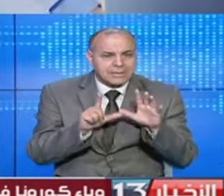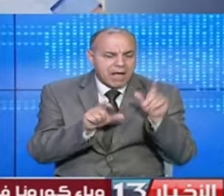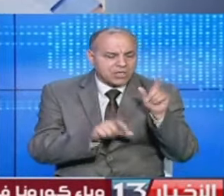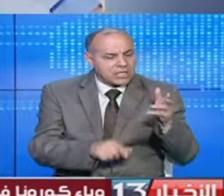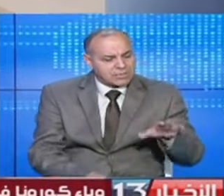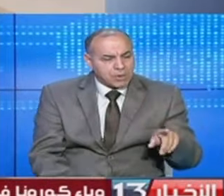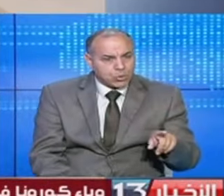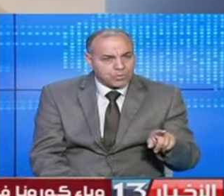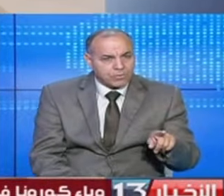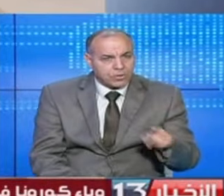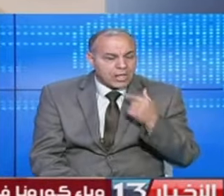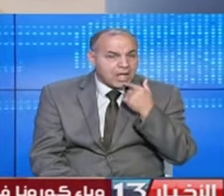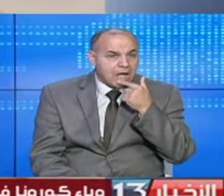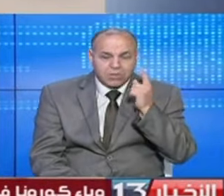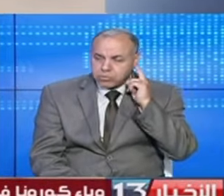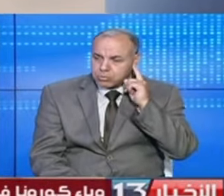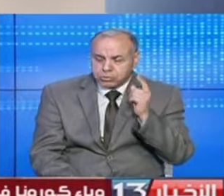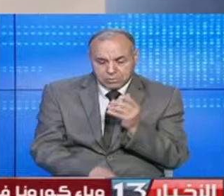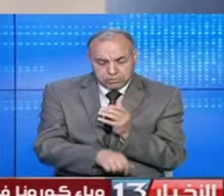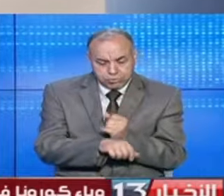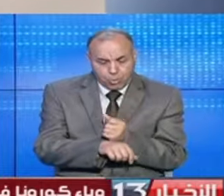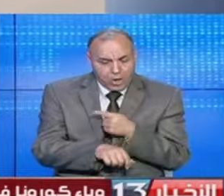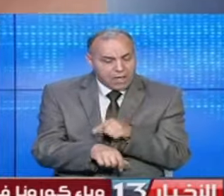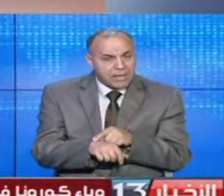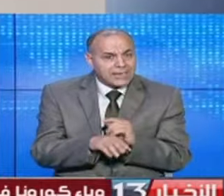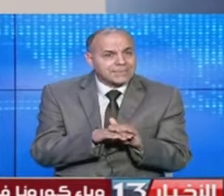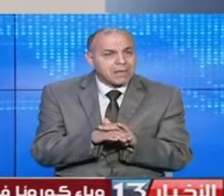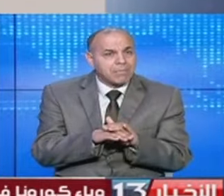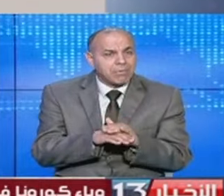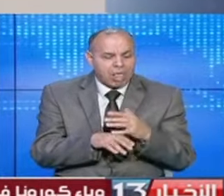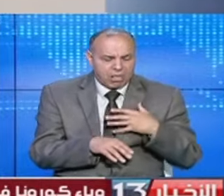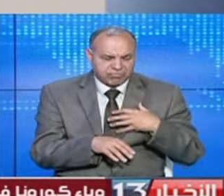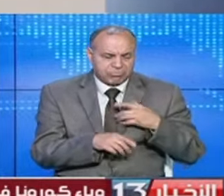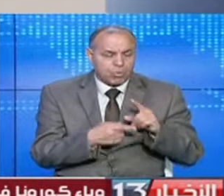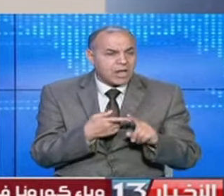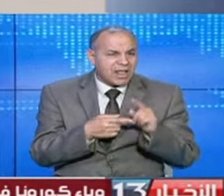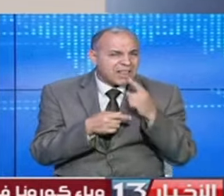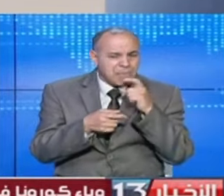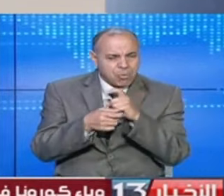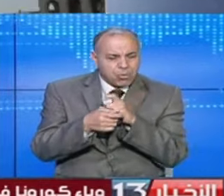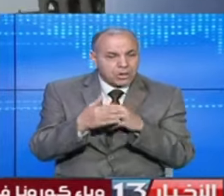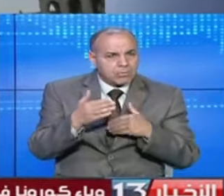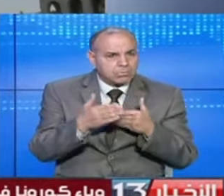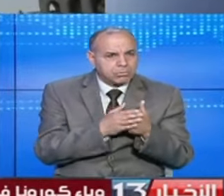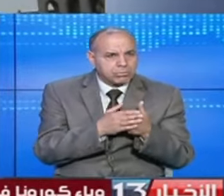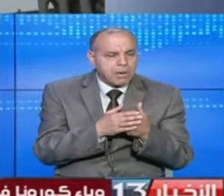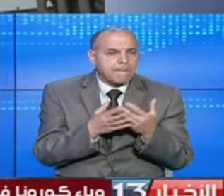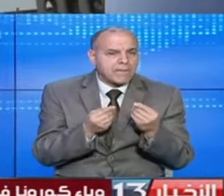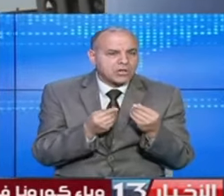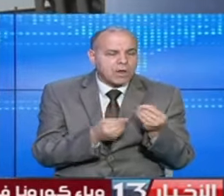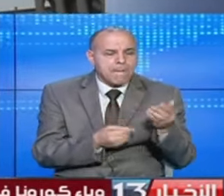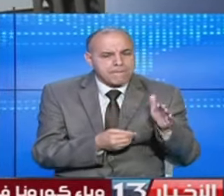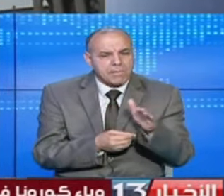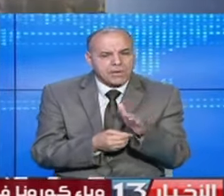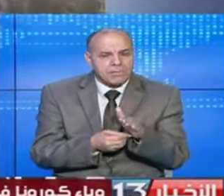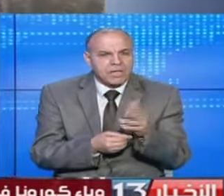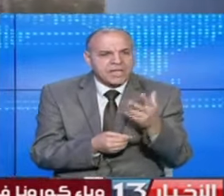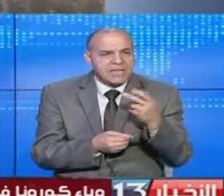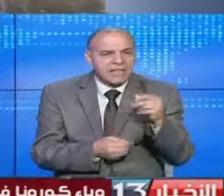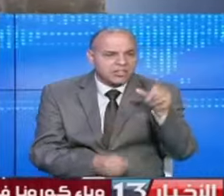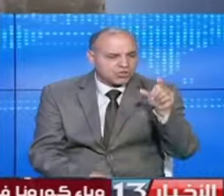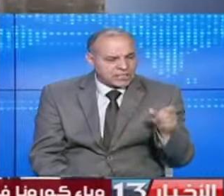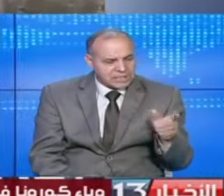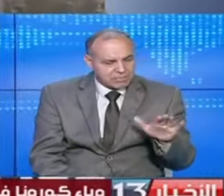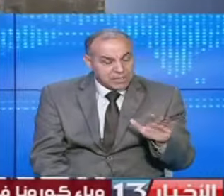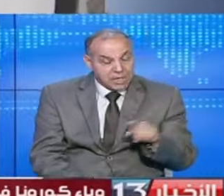7 أشخاص تلقوا هذا النوع من اللقاح بسبب جلطات دموية، ليصل إجمالي عدد الوفيات إلى 30 حالة